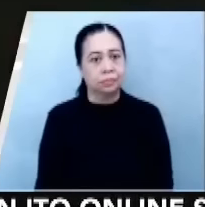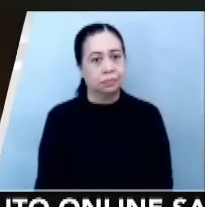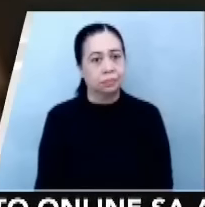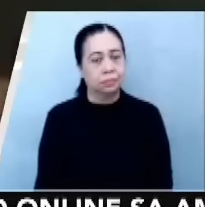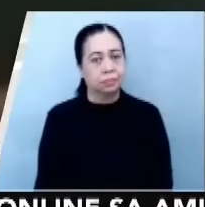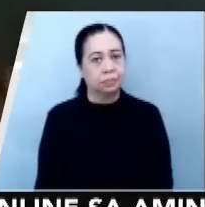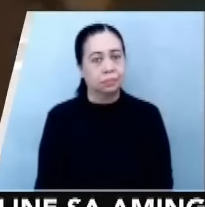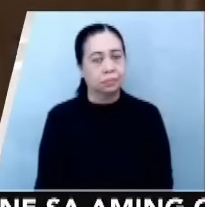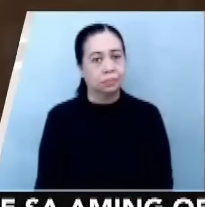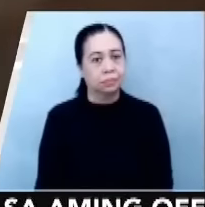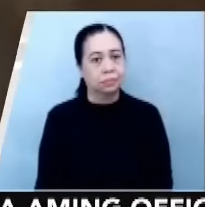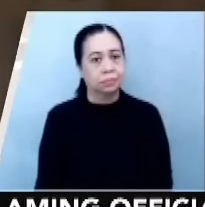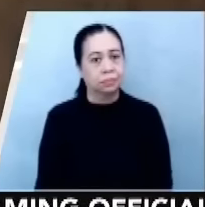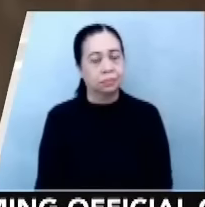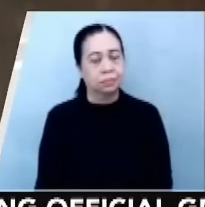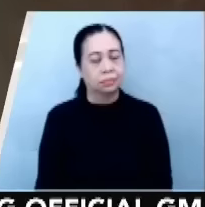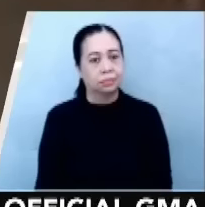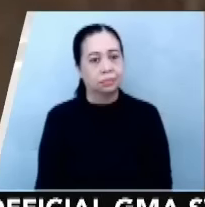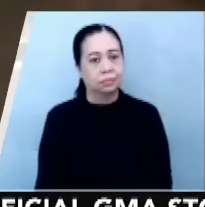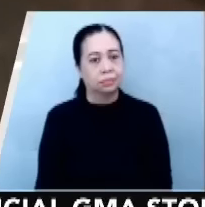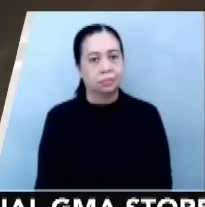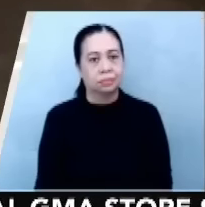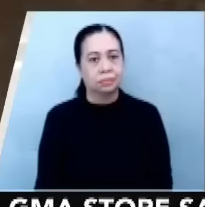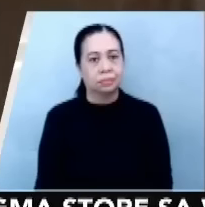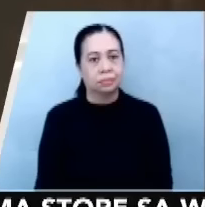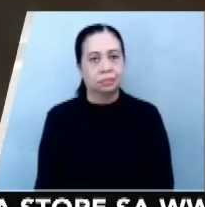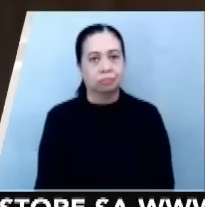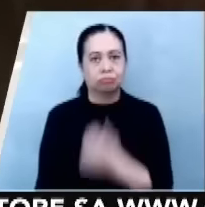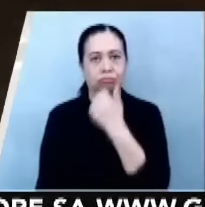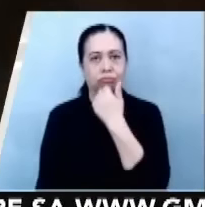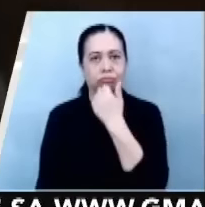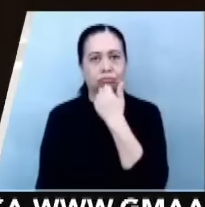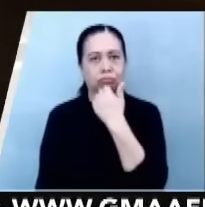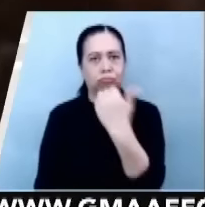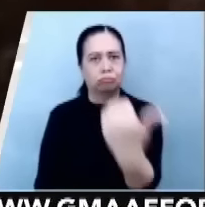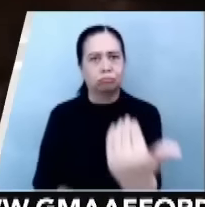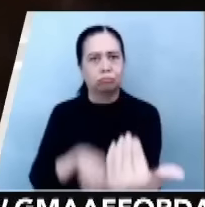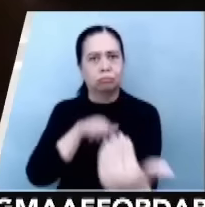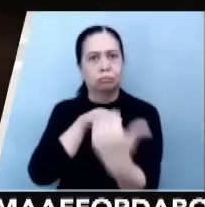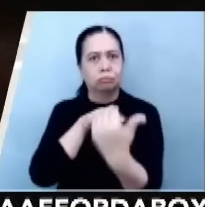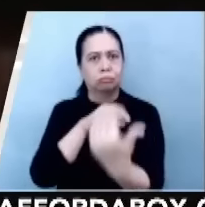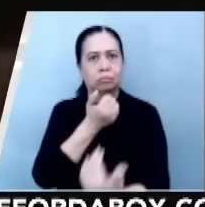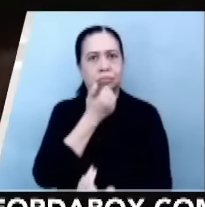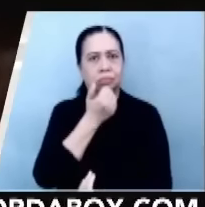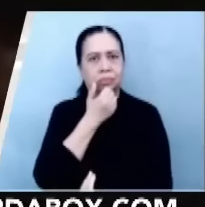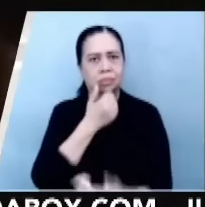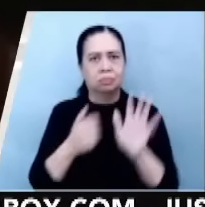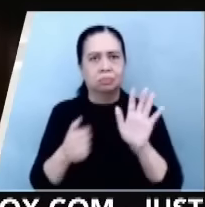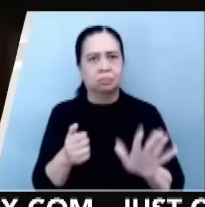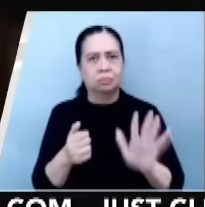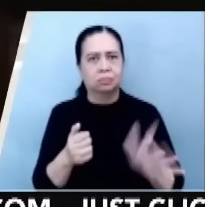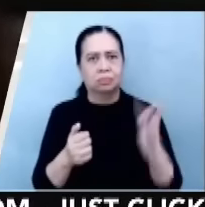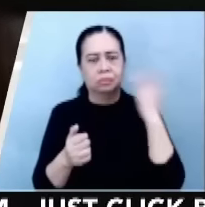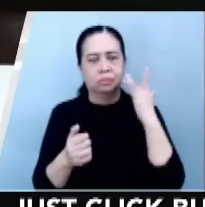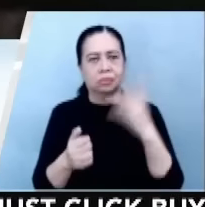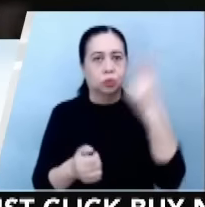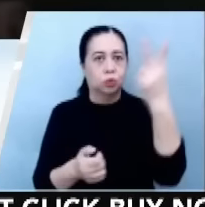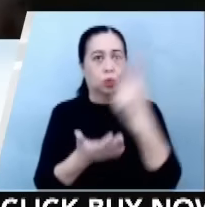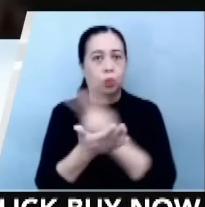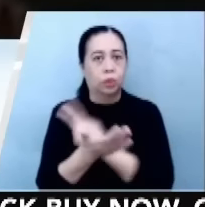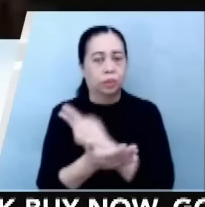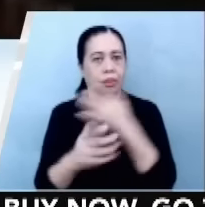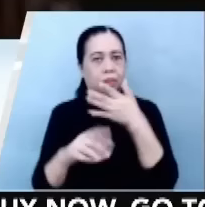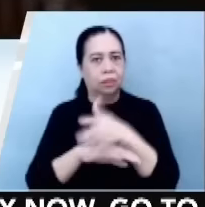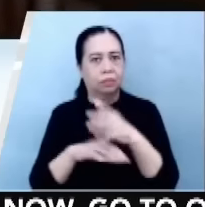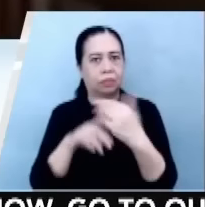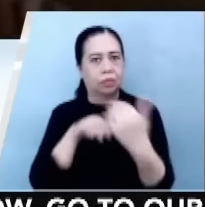Naku, ako magmamaneba niyan. Counterflow to, counterflow. Sige, banggain mo. Ano, anong dito? Dalawang linggo na matapos mag-counterflow